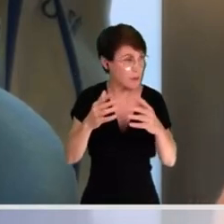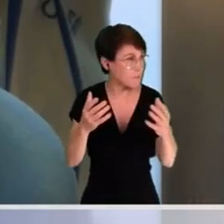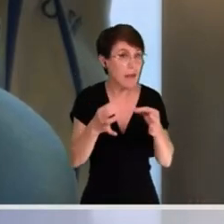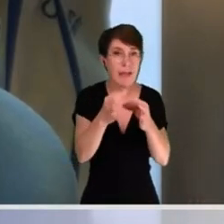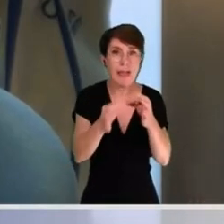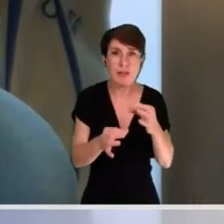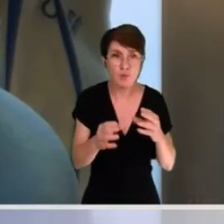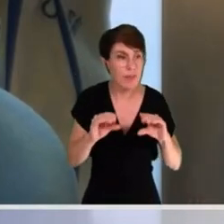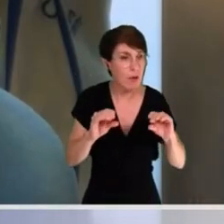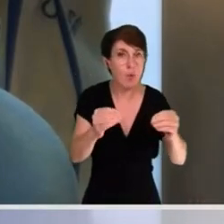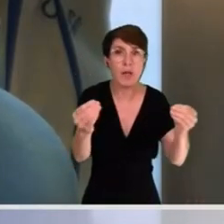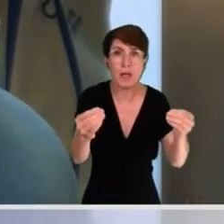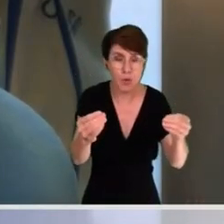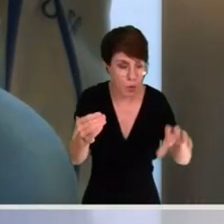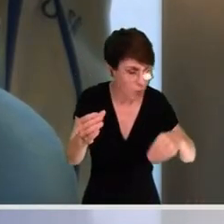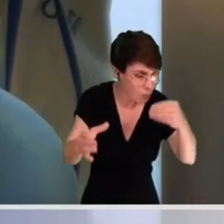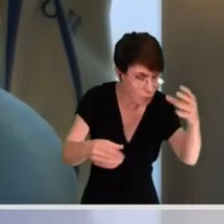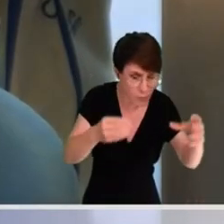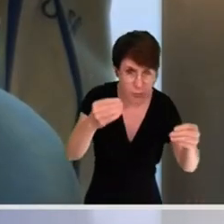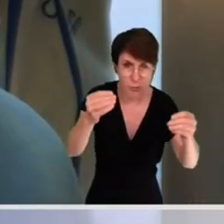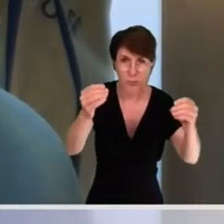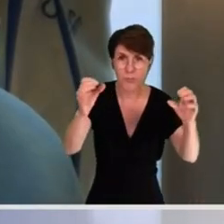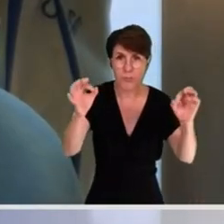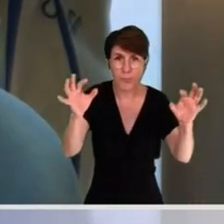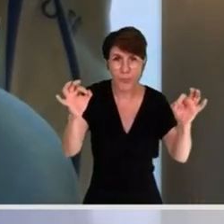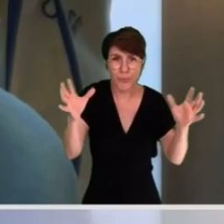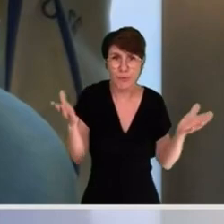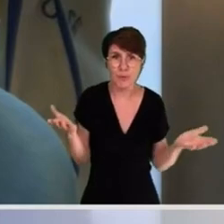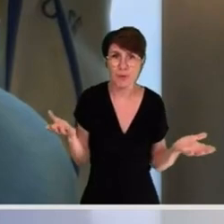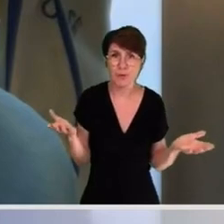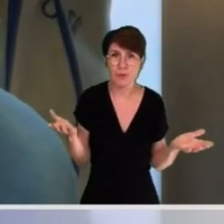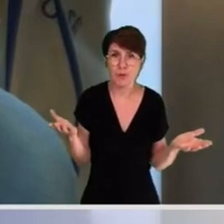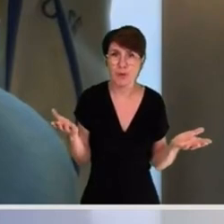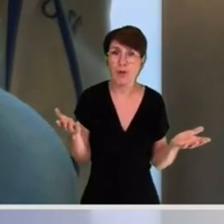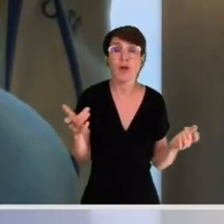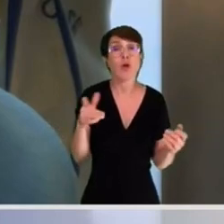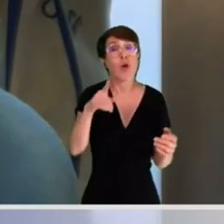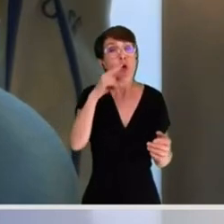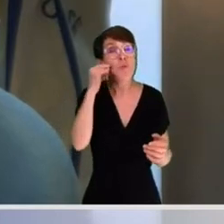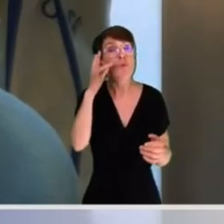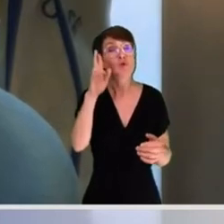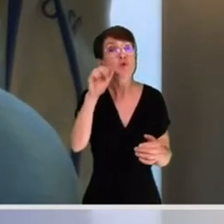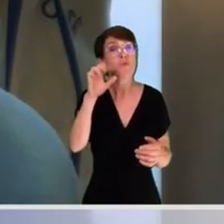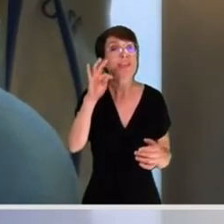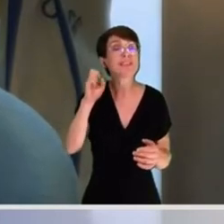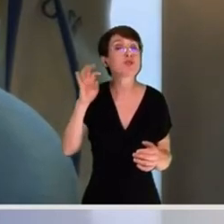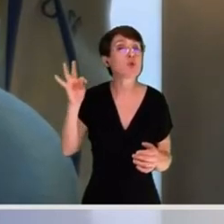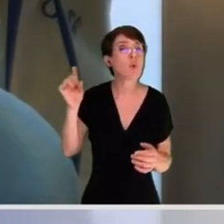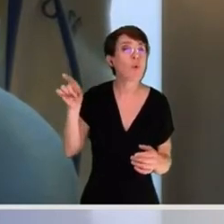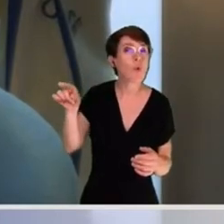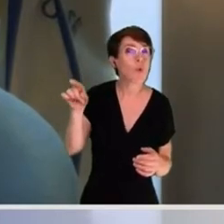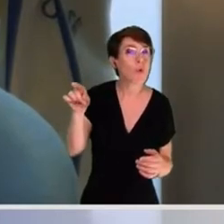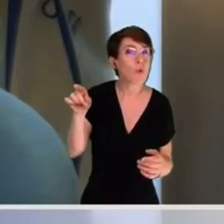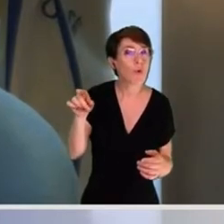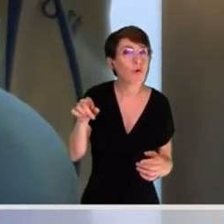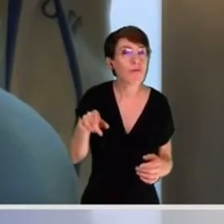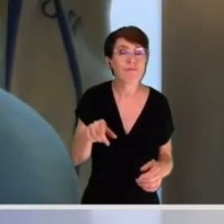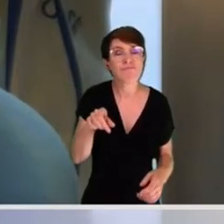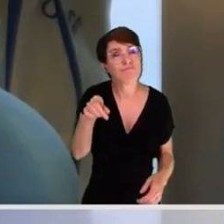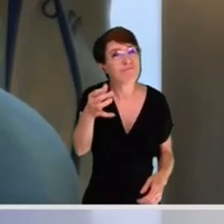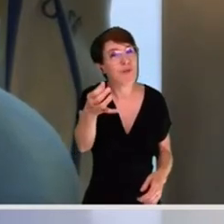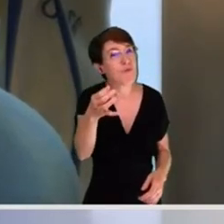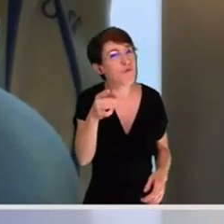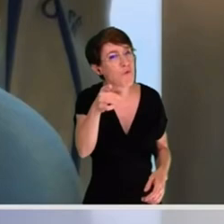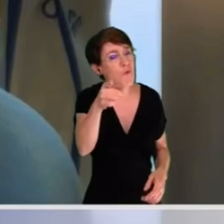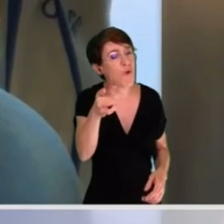comme ceci vient d'être développé. Voilà la situation. Et M. Fristo, ne nous dites pas que ce budget, comme vous l'avez